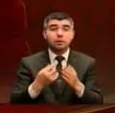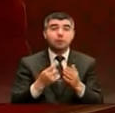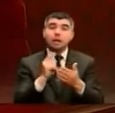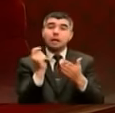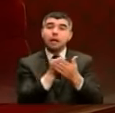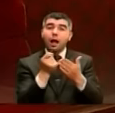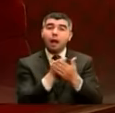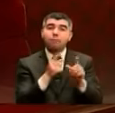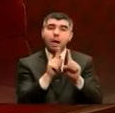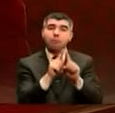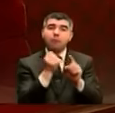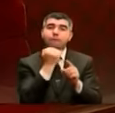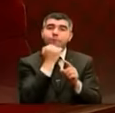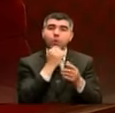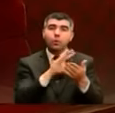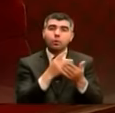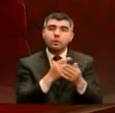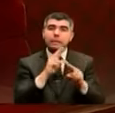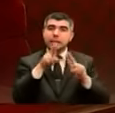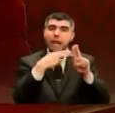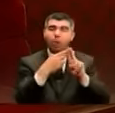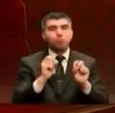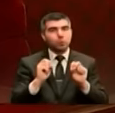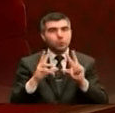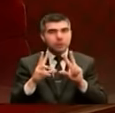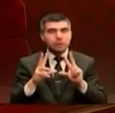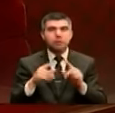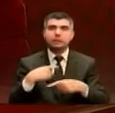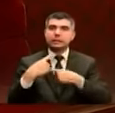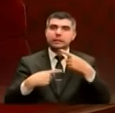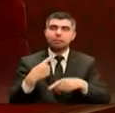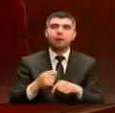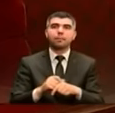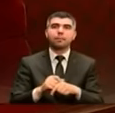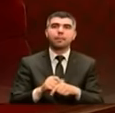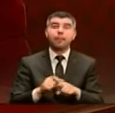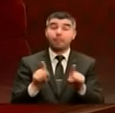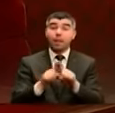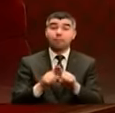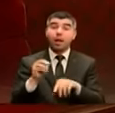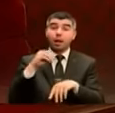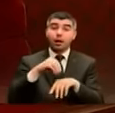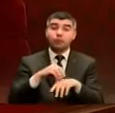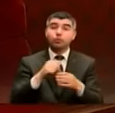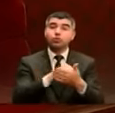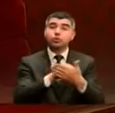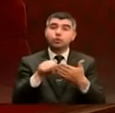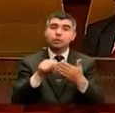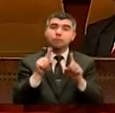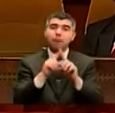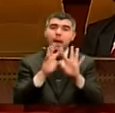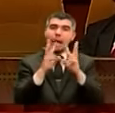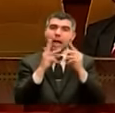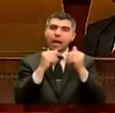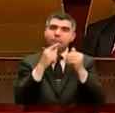دقة العدادات الكهربائية المستعملة، وتوفير المعطيات لمراقبة جودة الشبكة المحلية. والآن عندنا شروع في اقتناء عدادات رقمية للزبناء